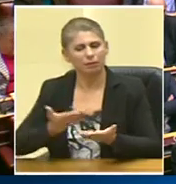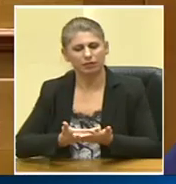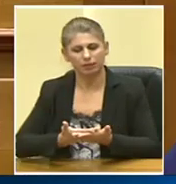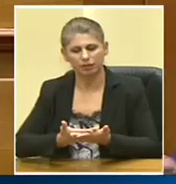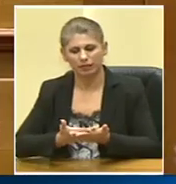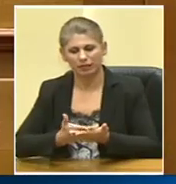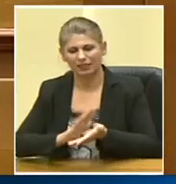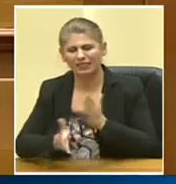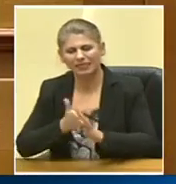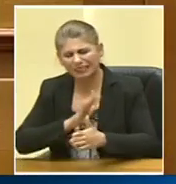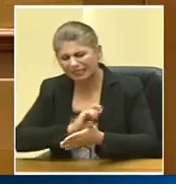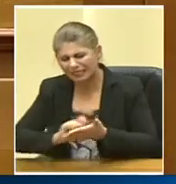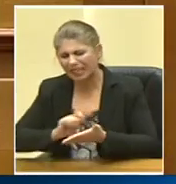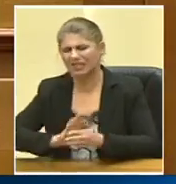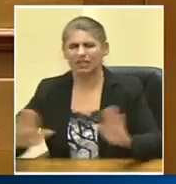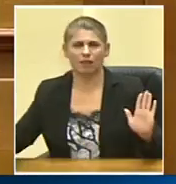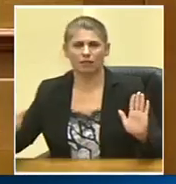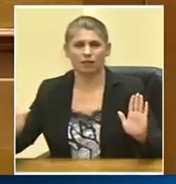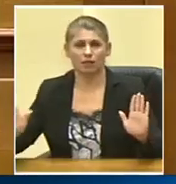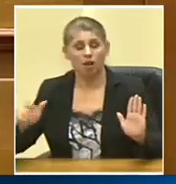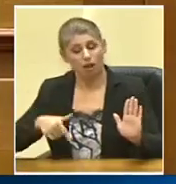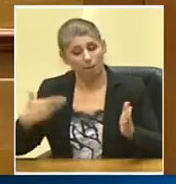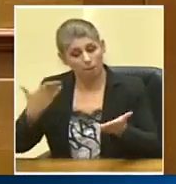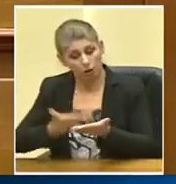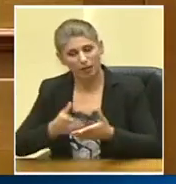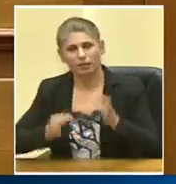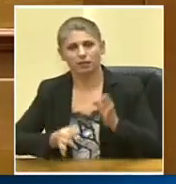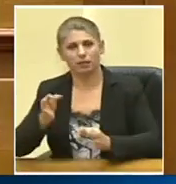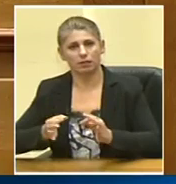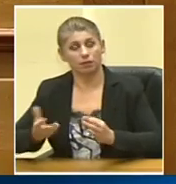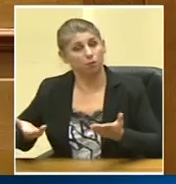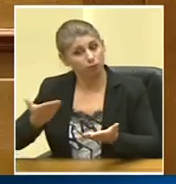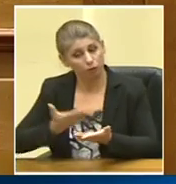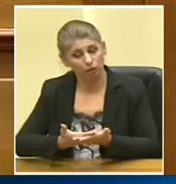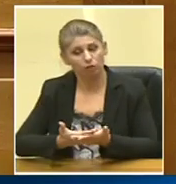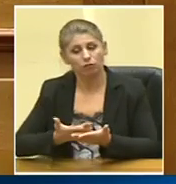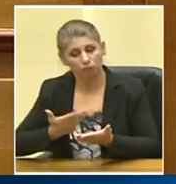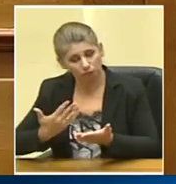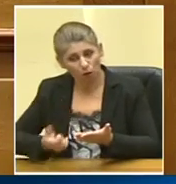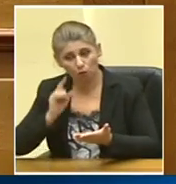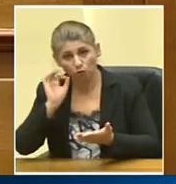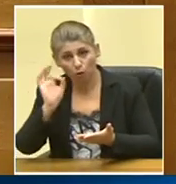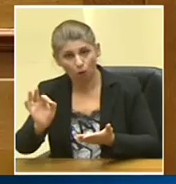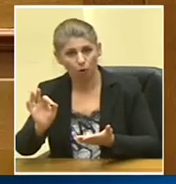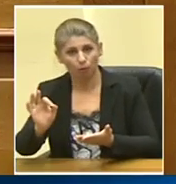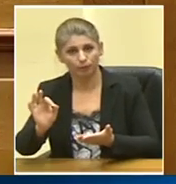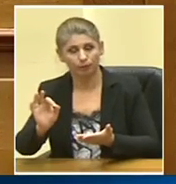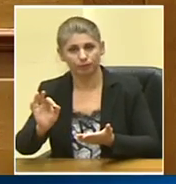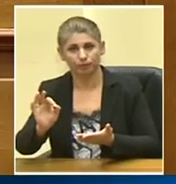τελεσίγραφα, αλλά προτάσεις για συζήτηση. Προτάσεις που επιδιώκουν